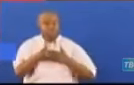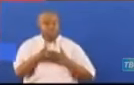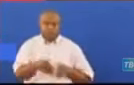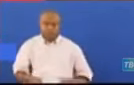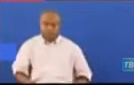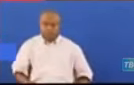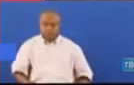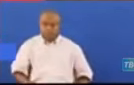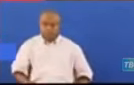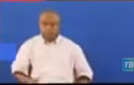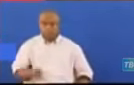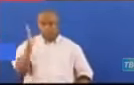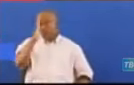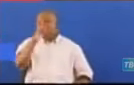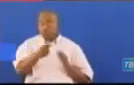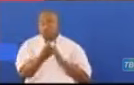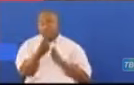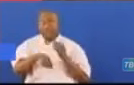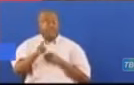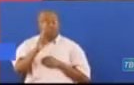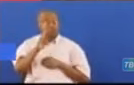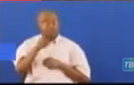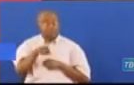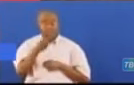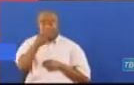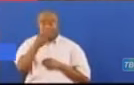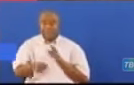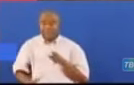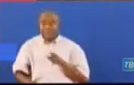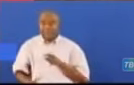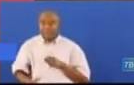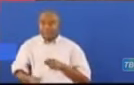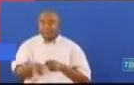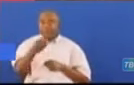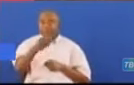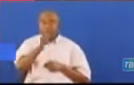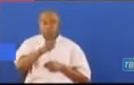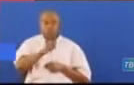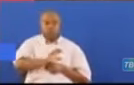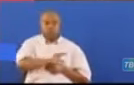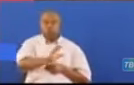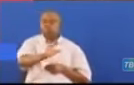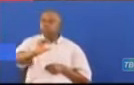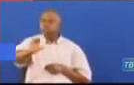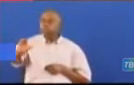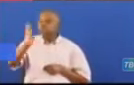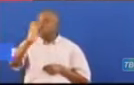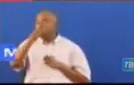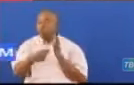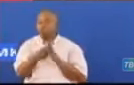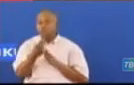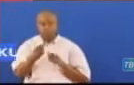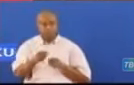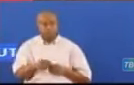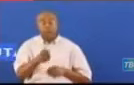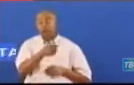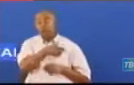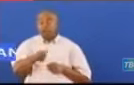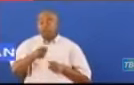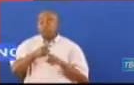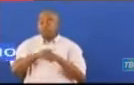Haijawahi kutokea katika historia ya taifa fedha zinapelekwa kwa wananchi kwa kiwango hichi anachofanya Rais Samia Suluhu